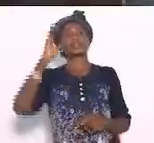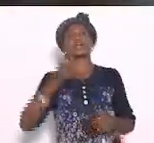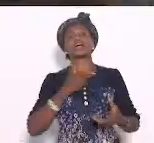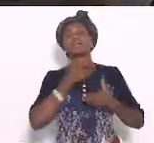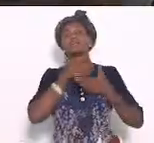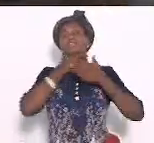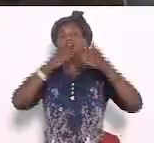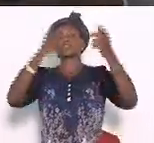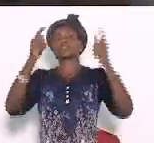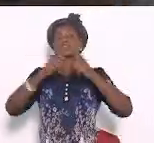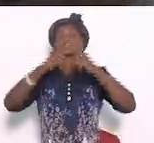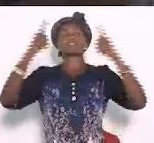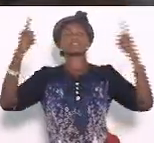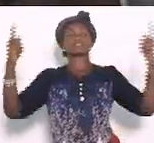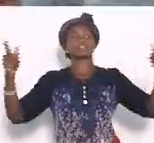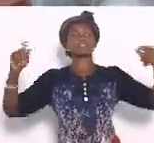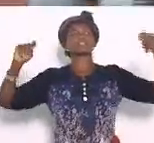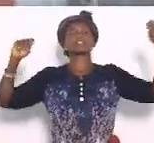G